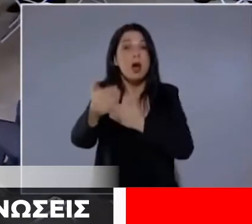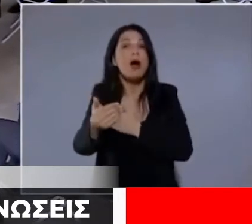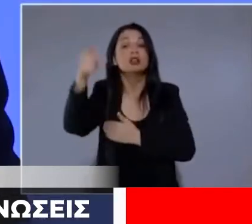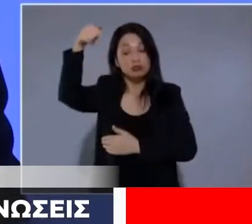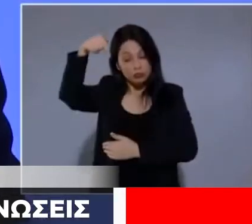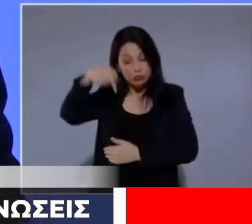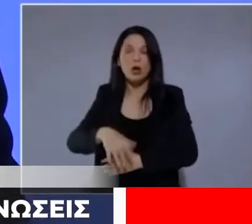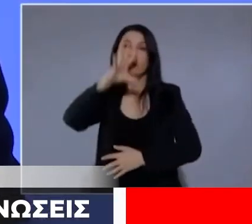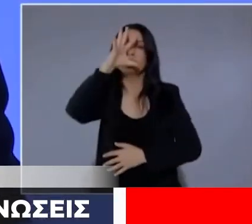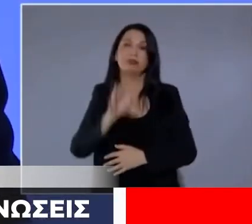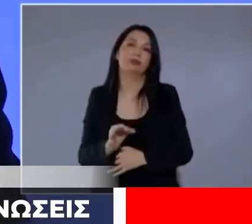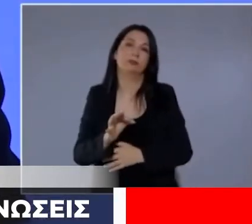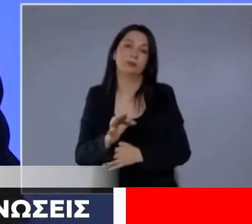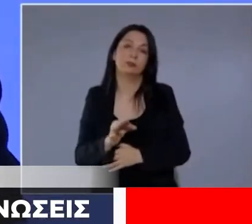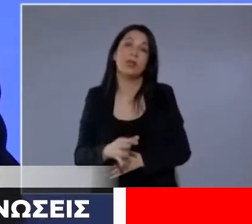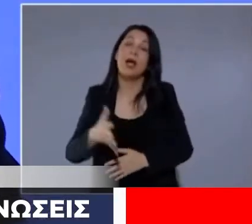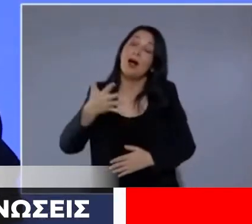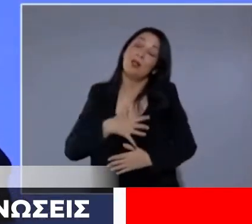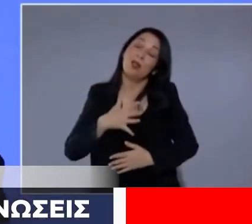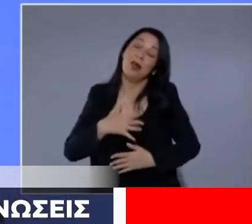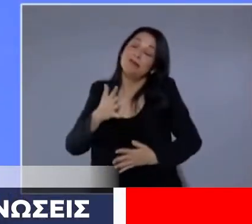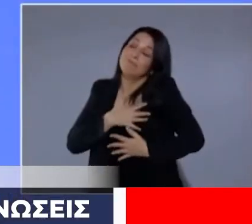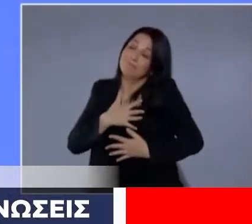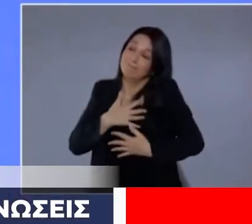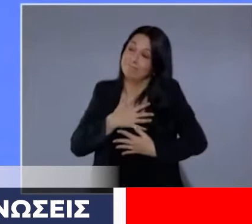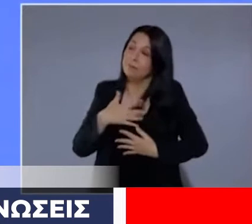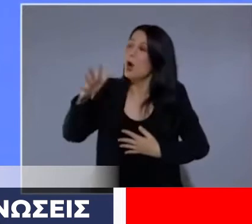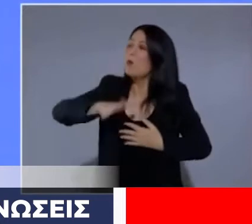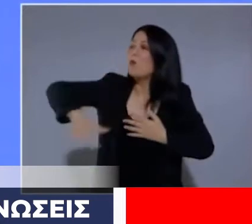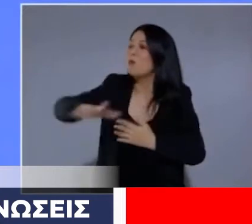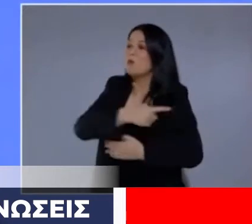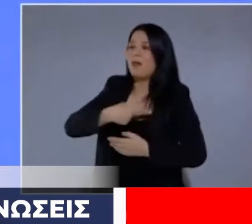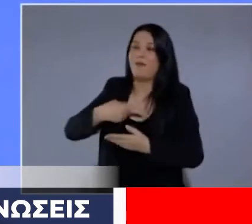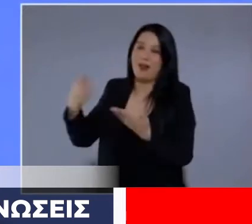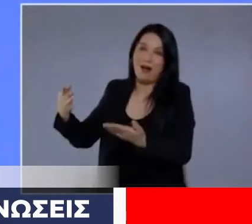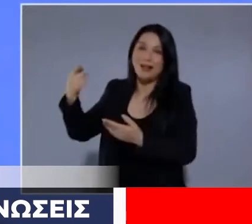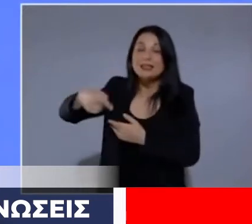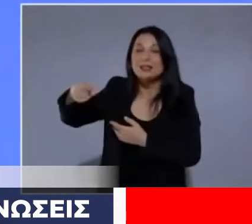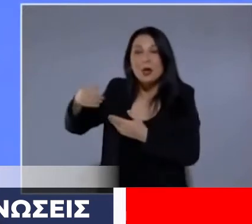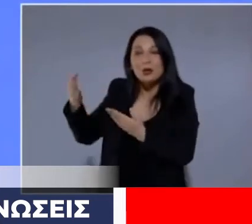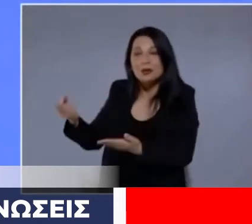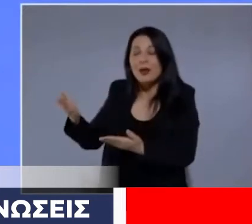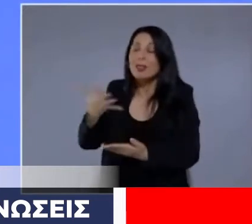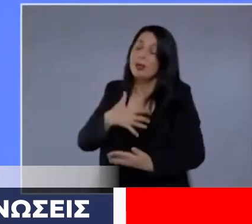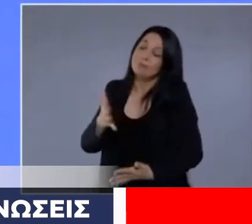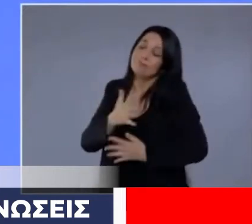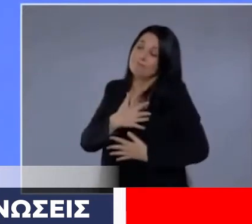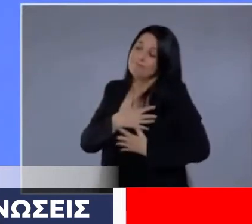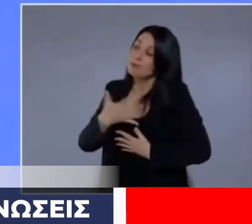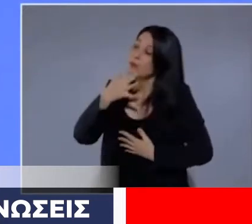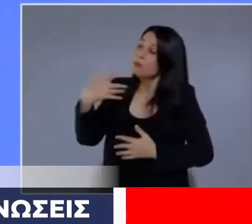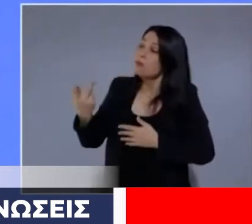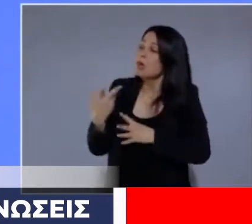μας, τον καλό φίλο τον Απόστολο Τζιτζικώστα, για την συνεργασία που έχουμε όχι μόνο σε αυτό το έργο, αλλά και σε